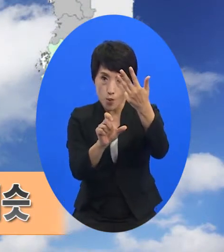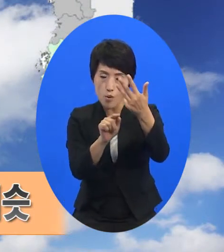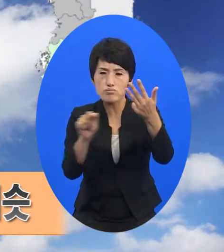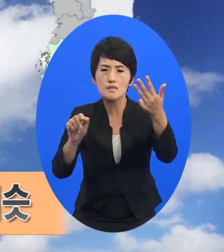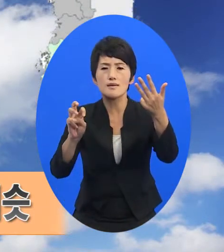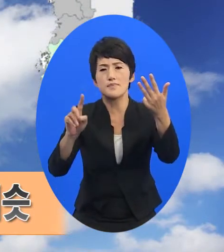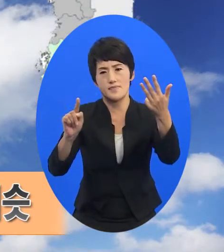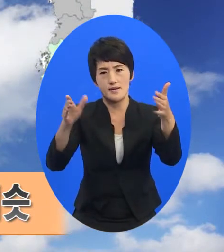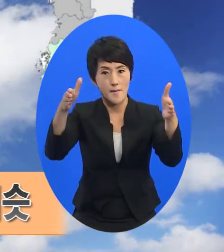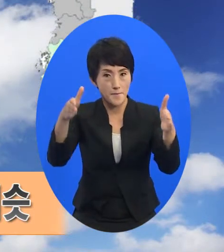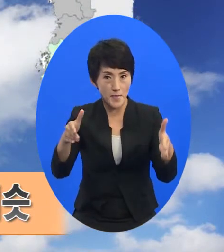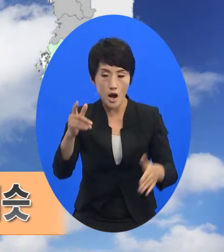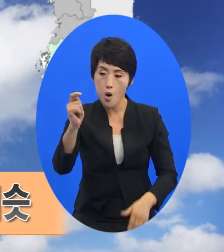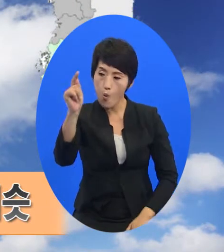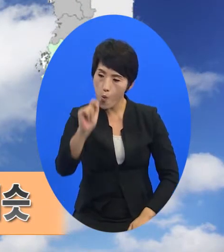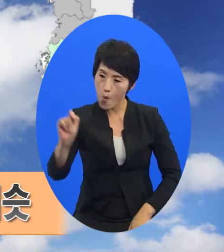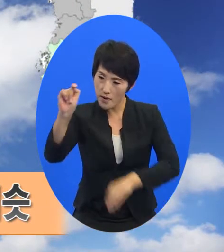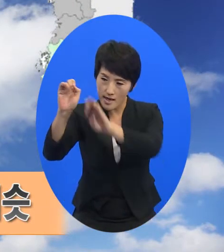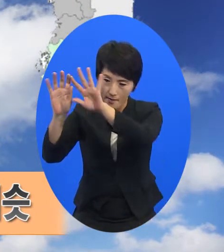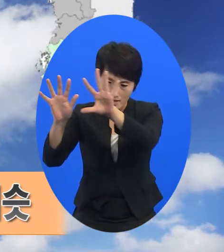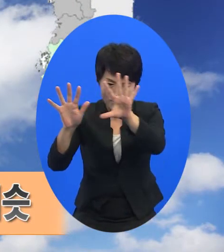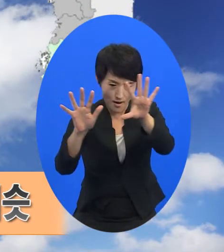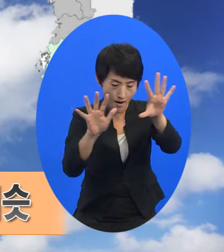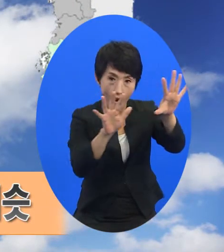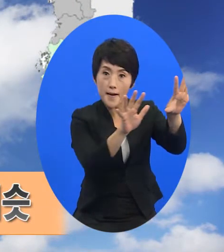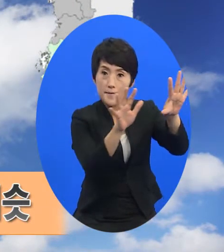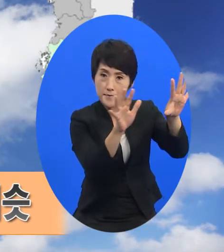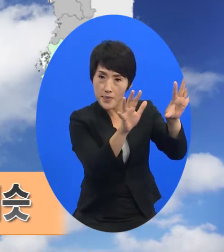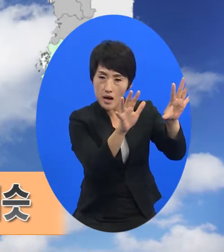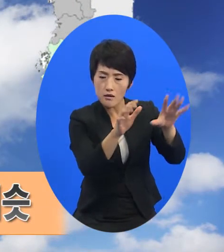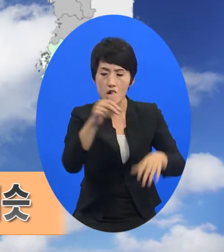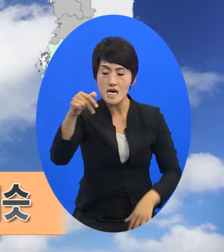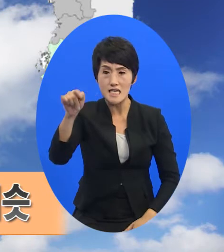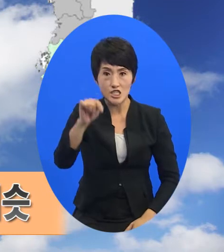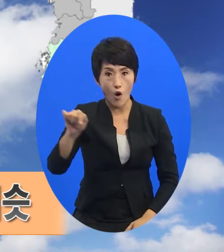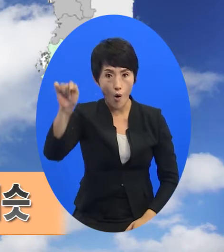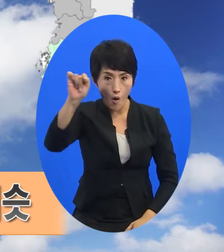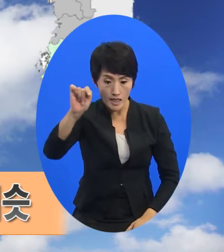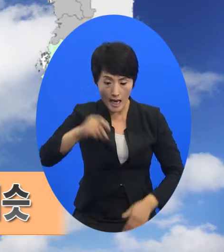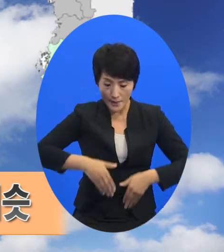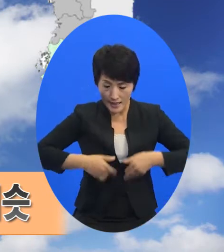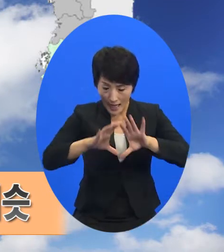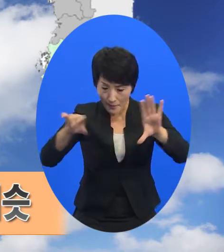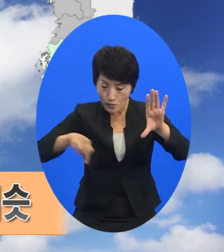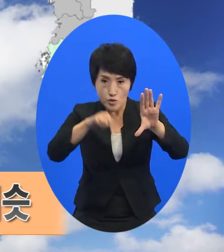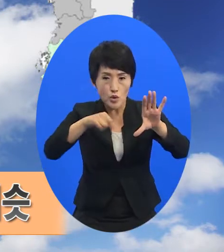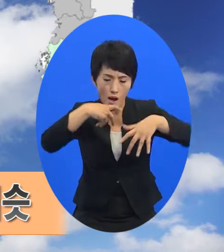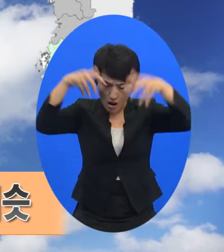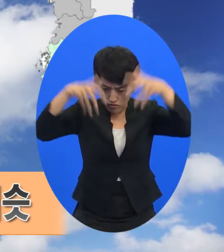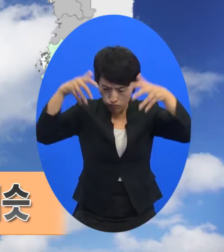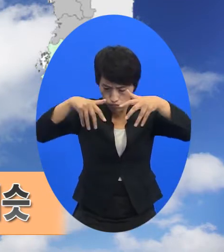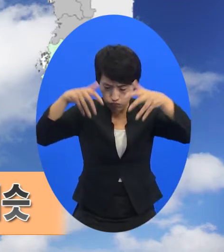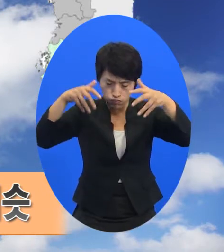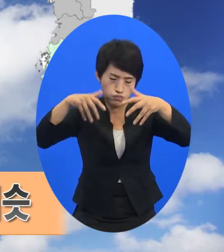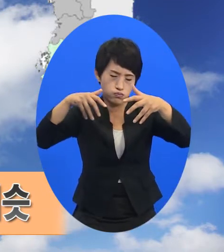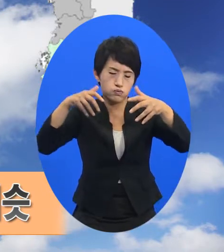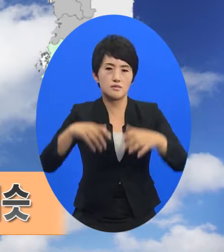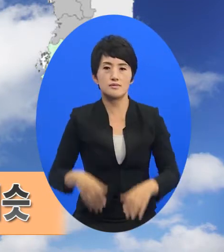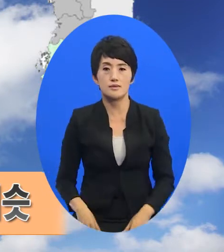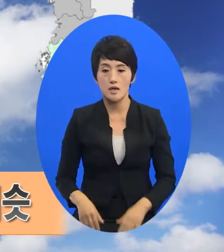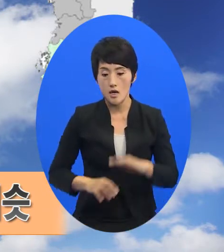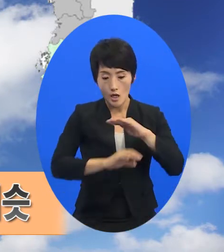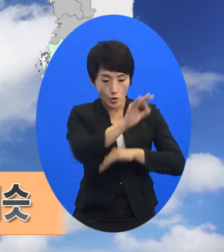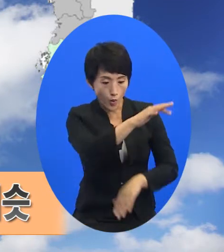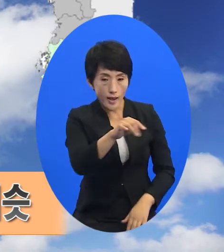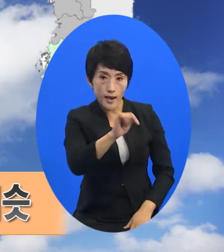31일 사이에는 고기압의 가장자리에 들다가 많겠지만 저기압이 남쪽을 지나면서 많은 비가 오는 곳이 있겠습니다